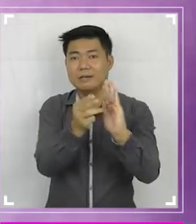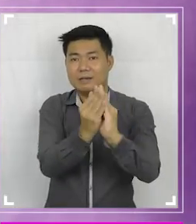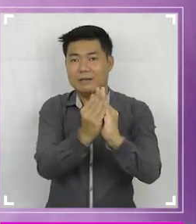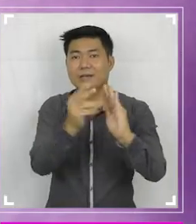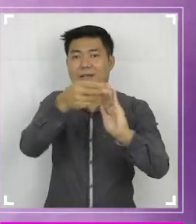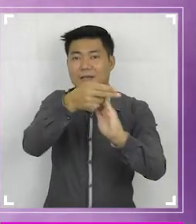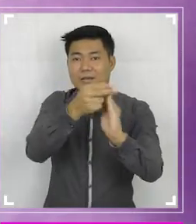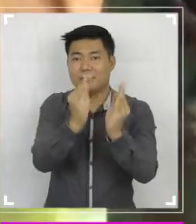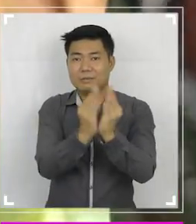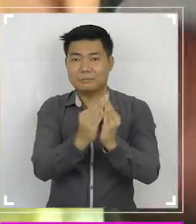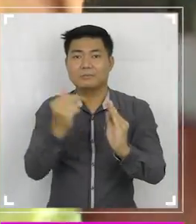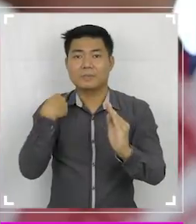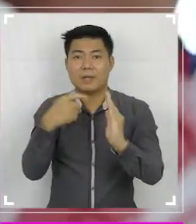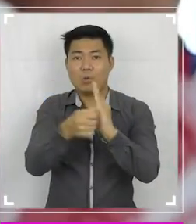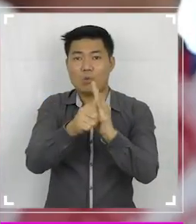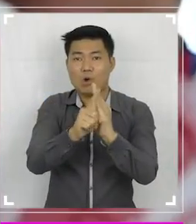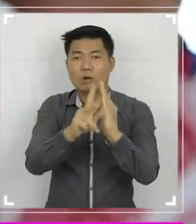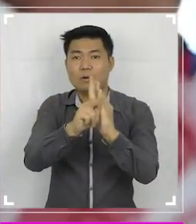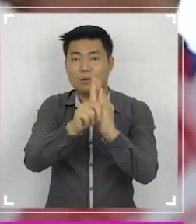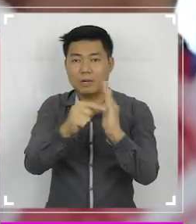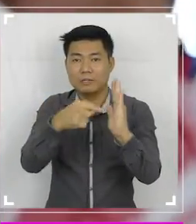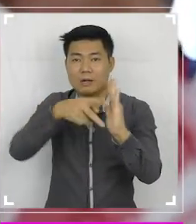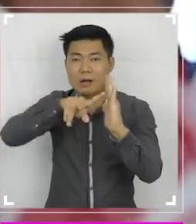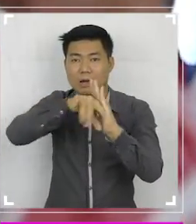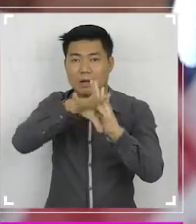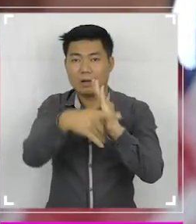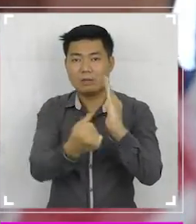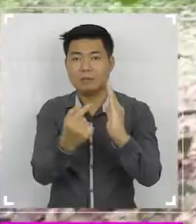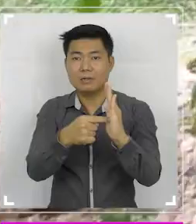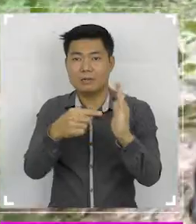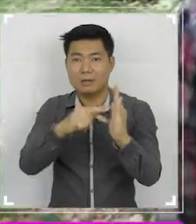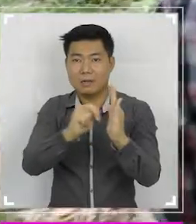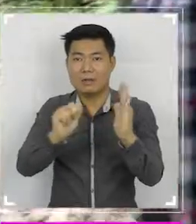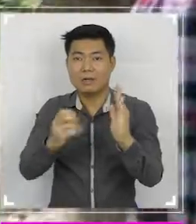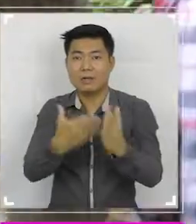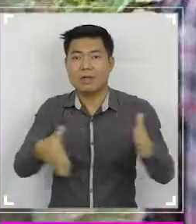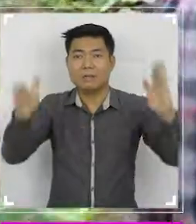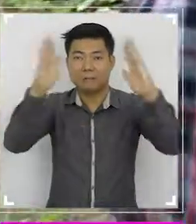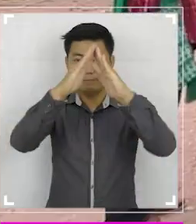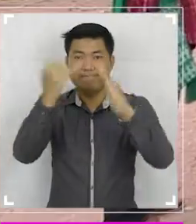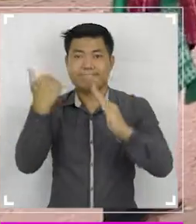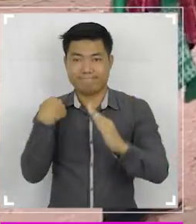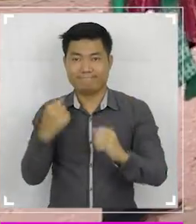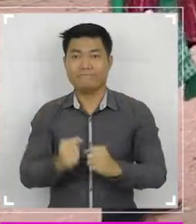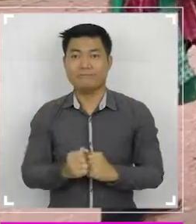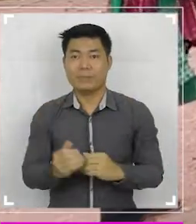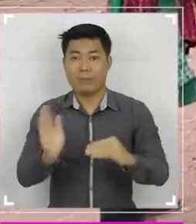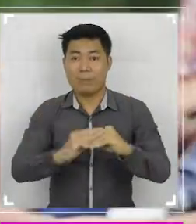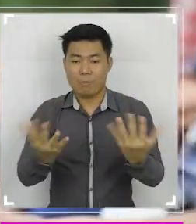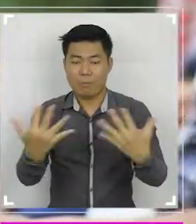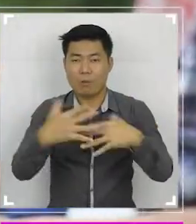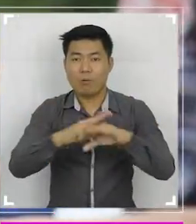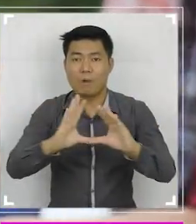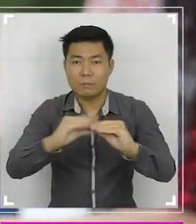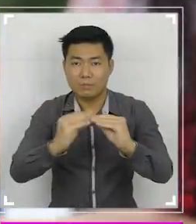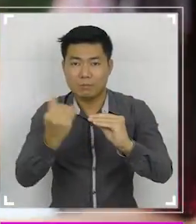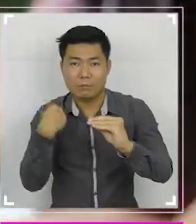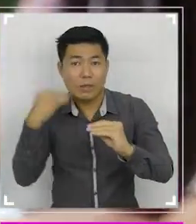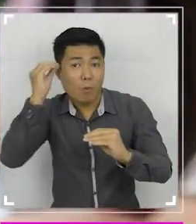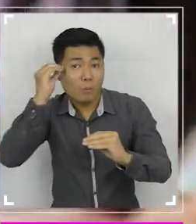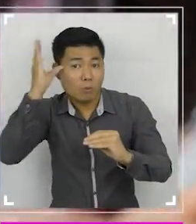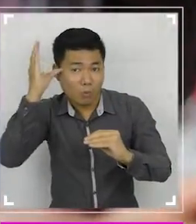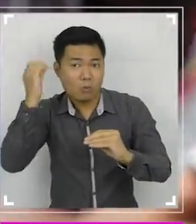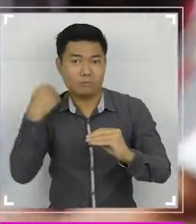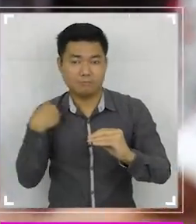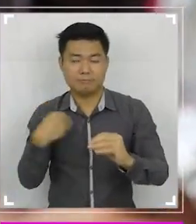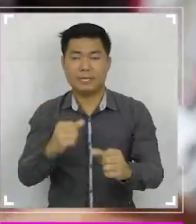เลยหนองคายบึงกาฬหนองบัวลำภูอุดรธานีขอนแก่นชัยภูมิและนครปฐมซึ่งผู้เข้าร่วมประชุมจะได้